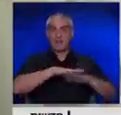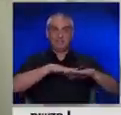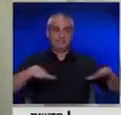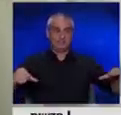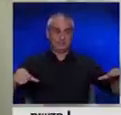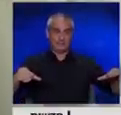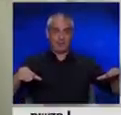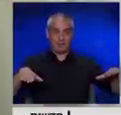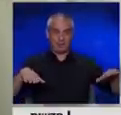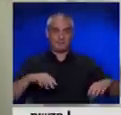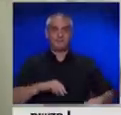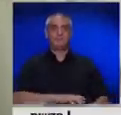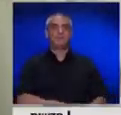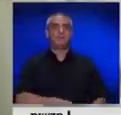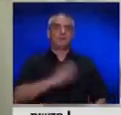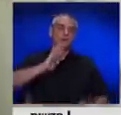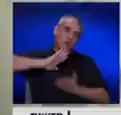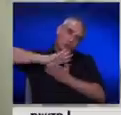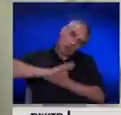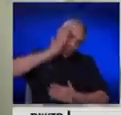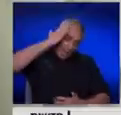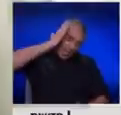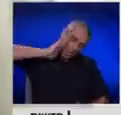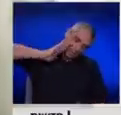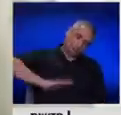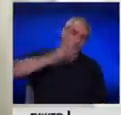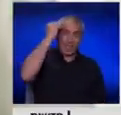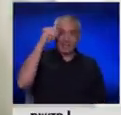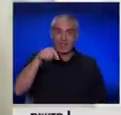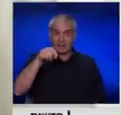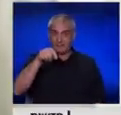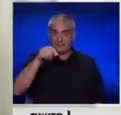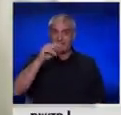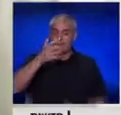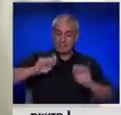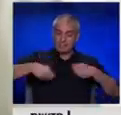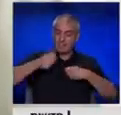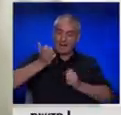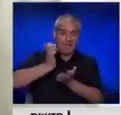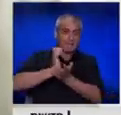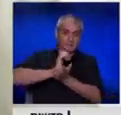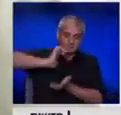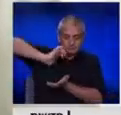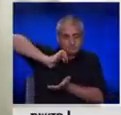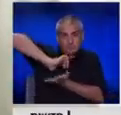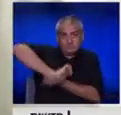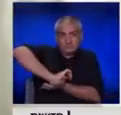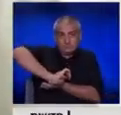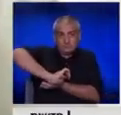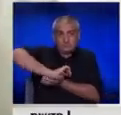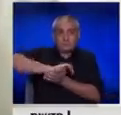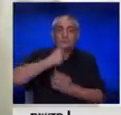כרצפה, ופשוט דורך על הראש של התמיד עם הכתף נעל שלו, ואומר